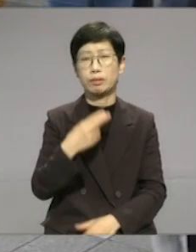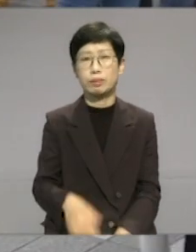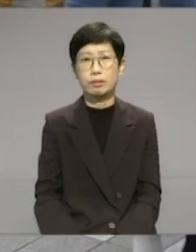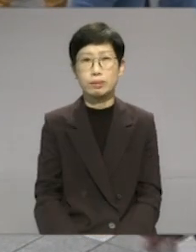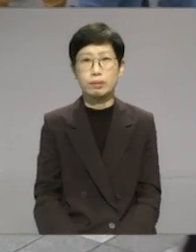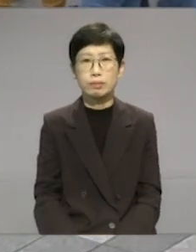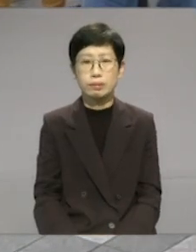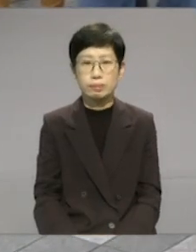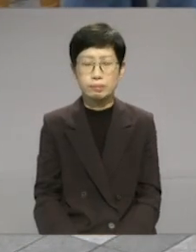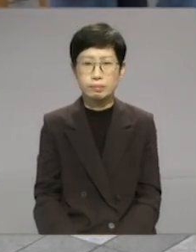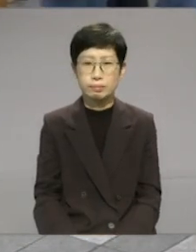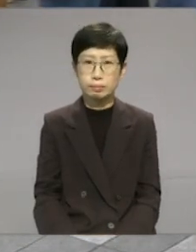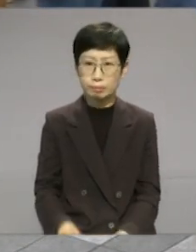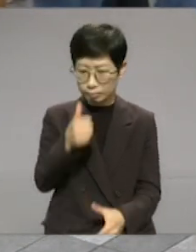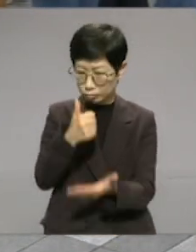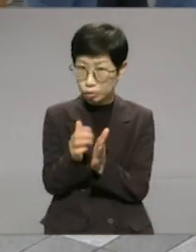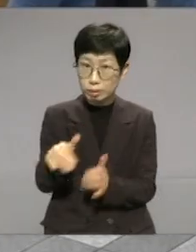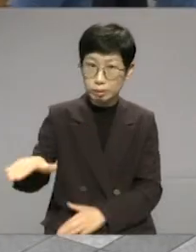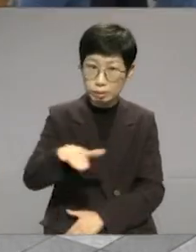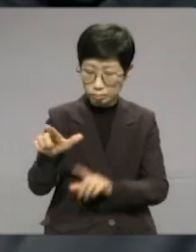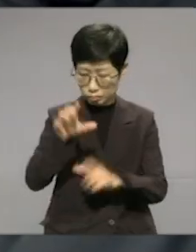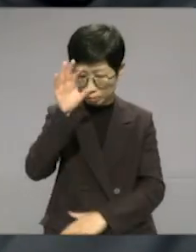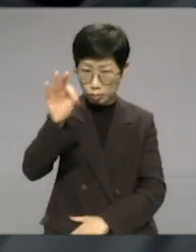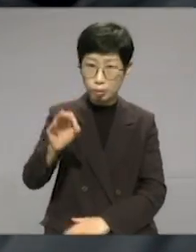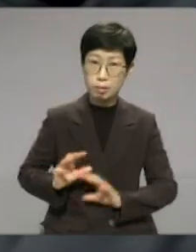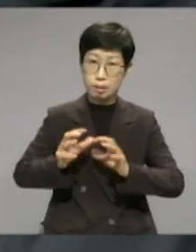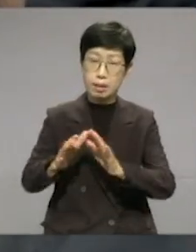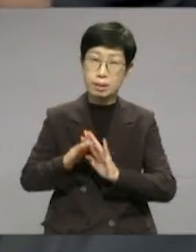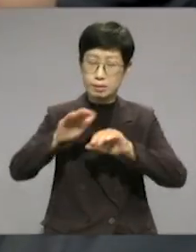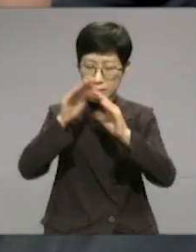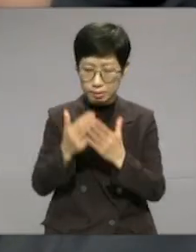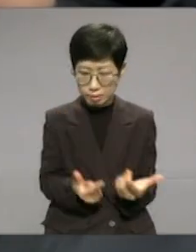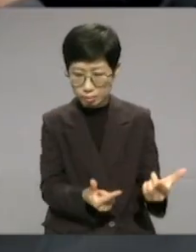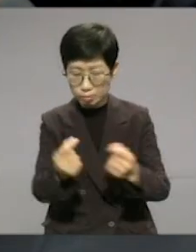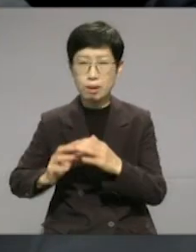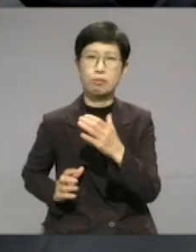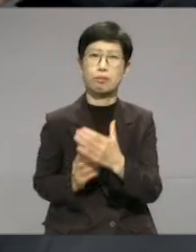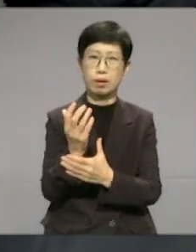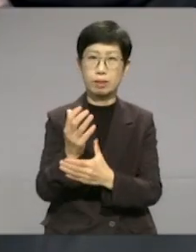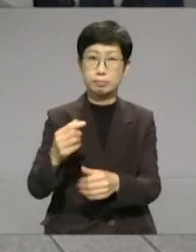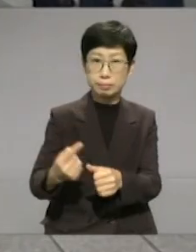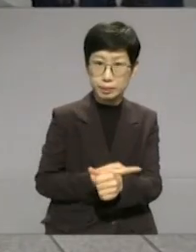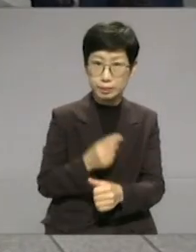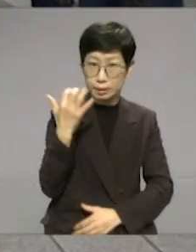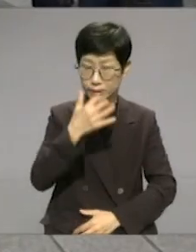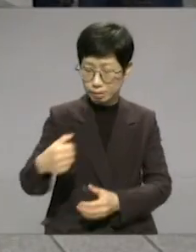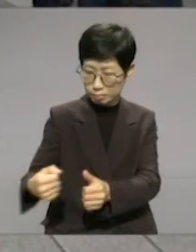겁니다 피고인들의이 태도는 공을 러키 있